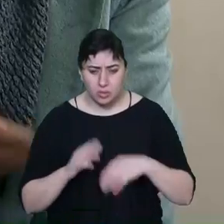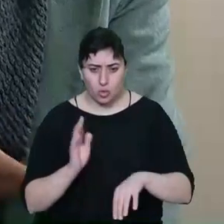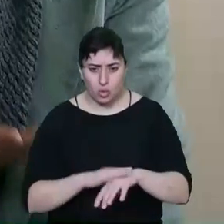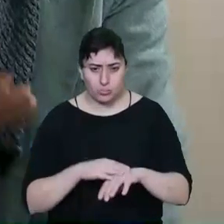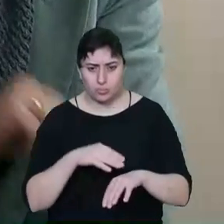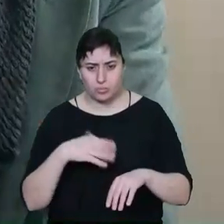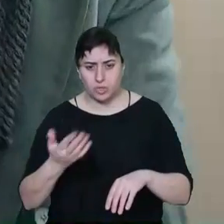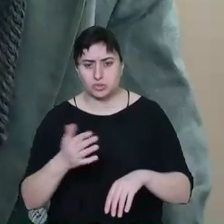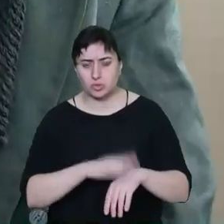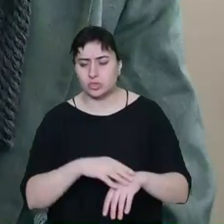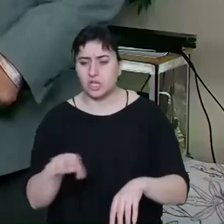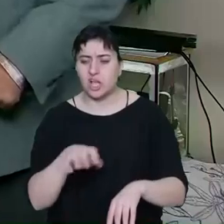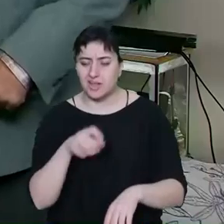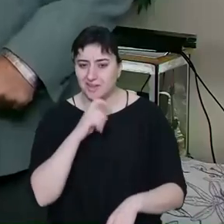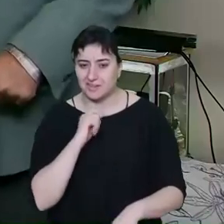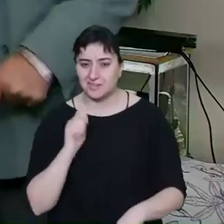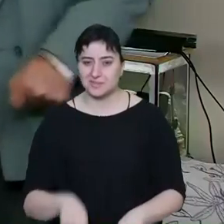diye başkasının kolunu kaşımışım.